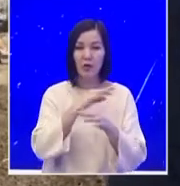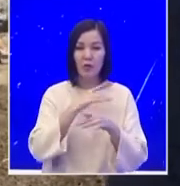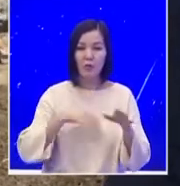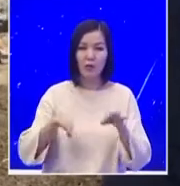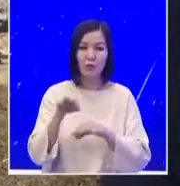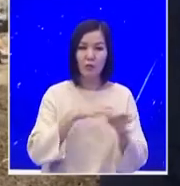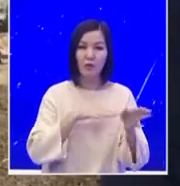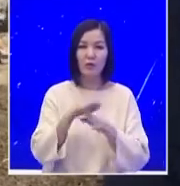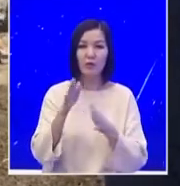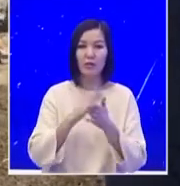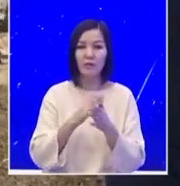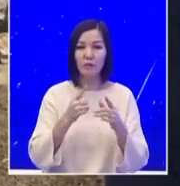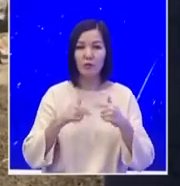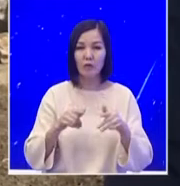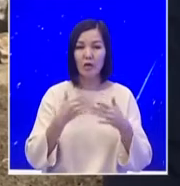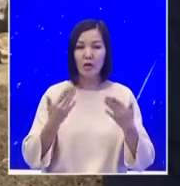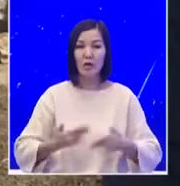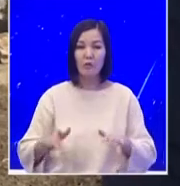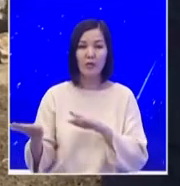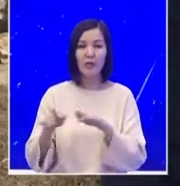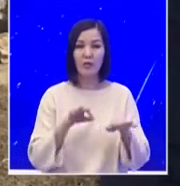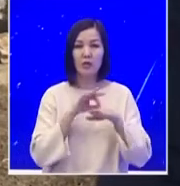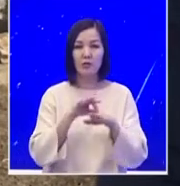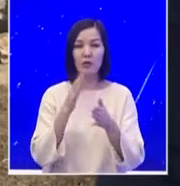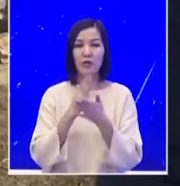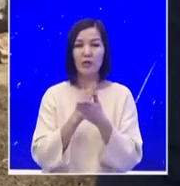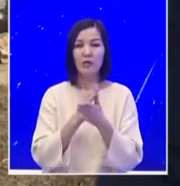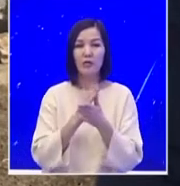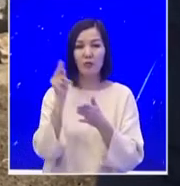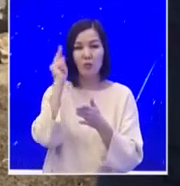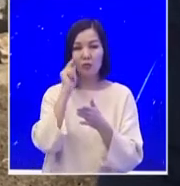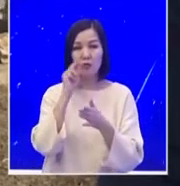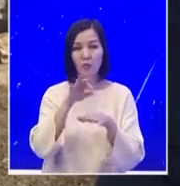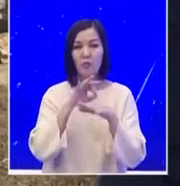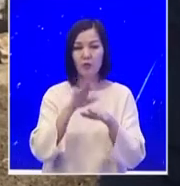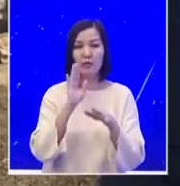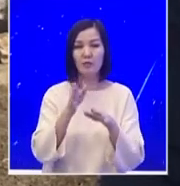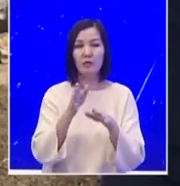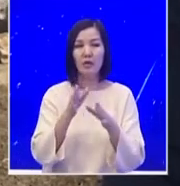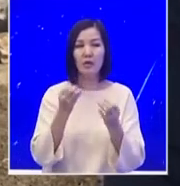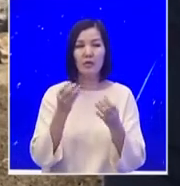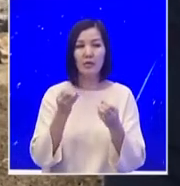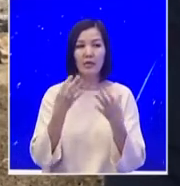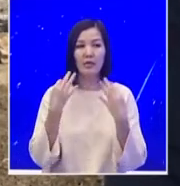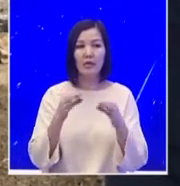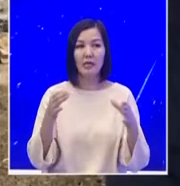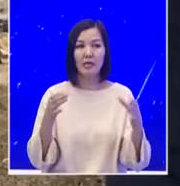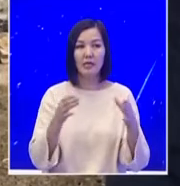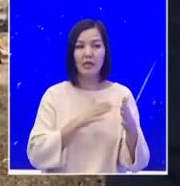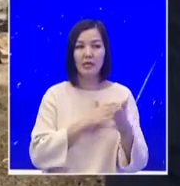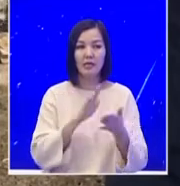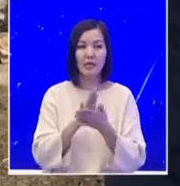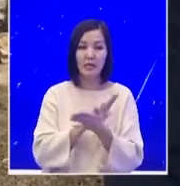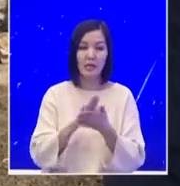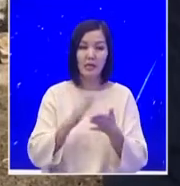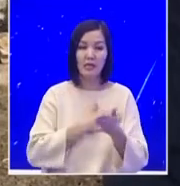Ерікті жастардың ұйымдастыруымен түрлі әлеуметтік іс-шаралар жүзеге асырылады. Оқыту курстарын ұйымдастырамыз. Сонымен қатар еріктілер жылының